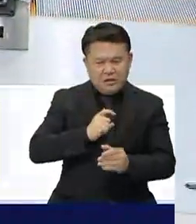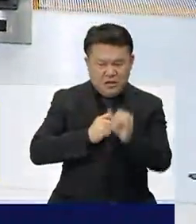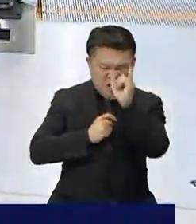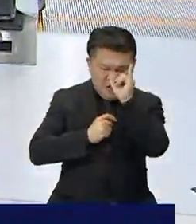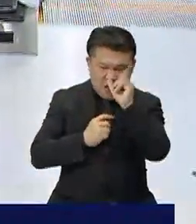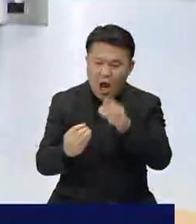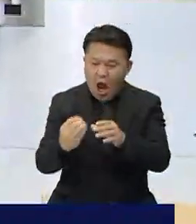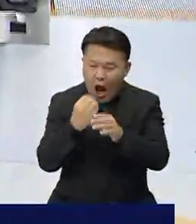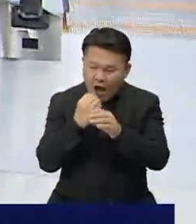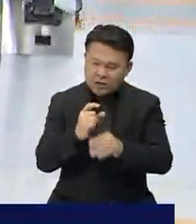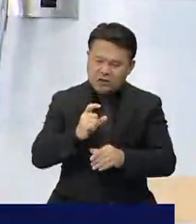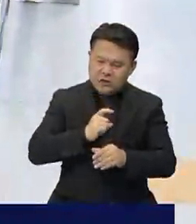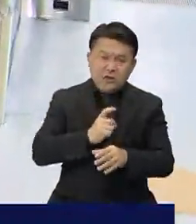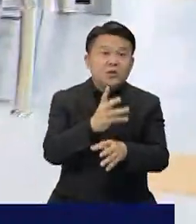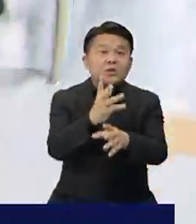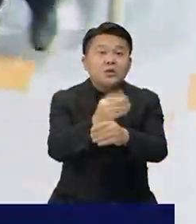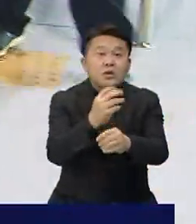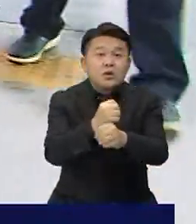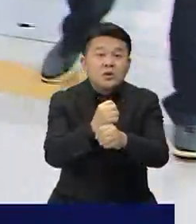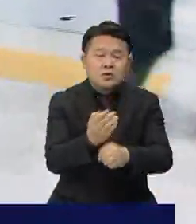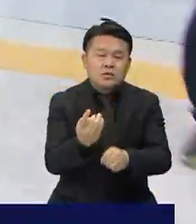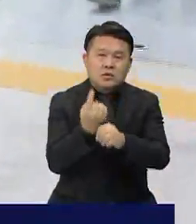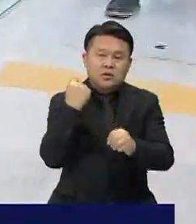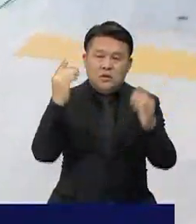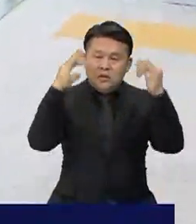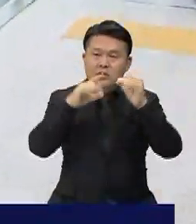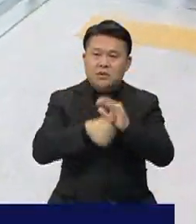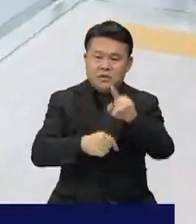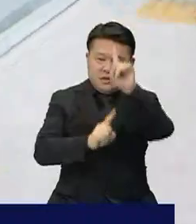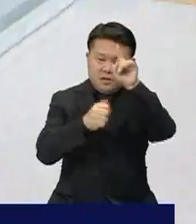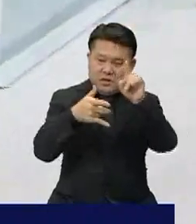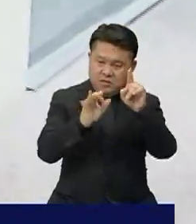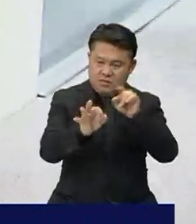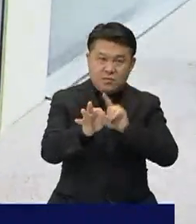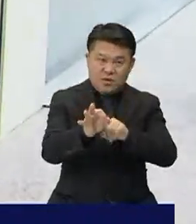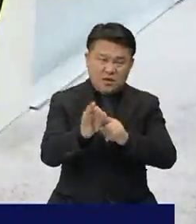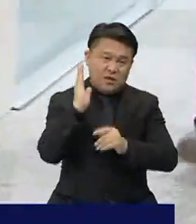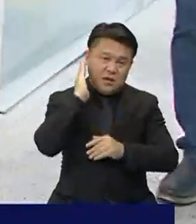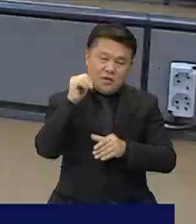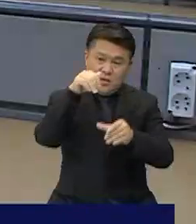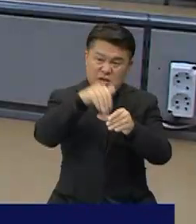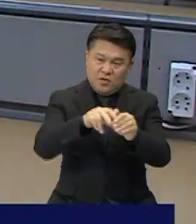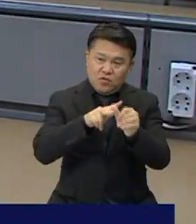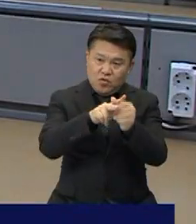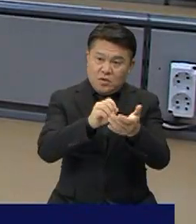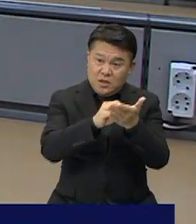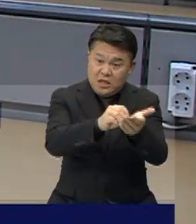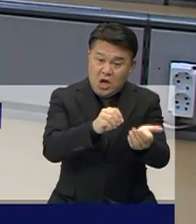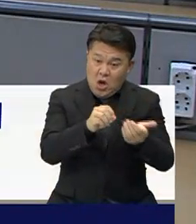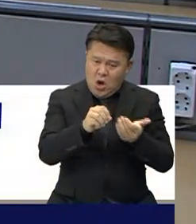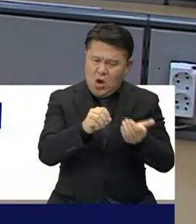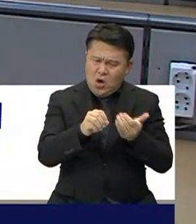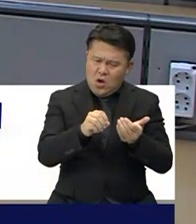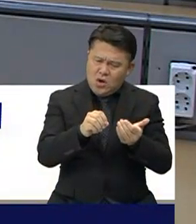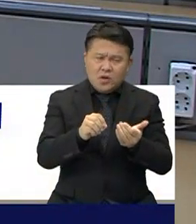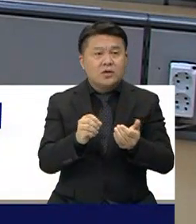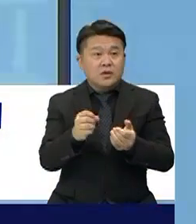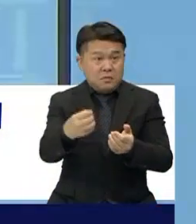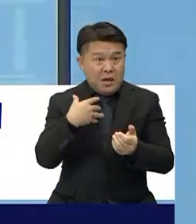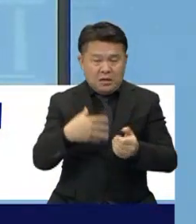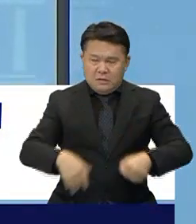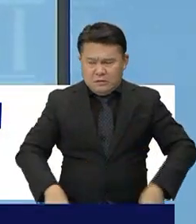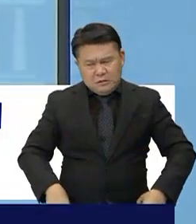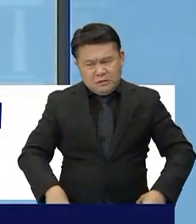돈을 받은 걸로 의심되는 시점은 지난해 여름 이재명 민주당 대표의 대선 예비후보 등록 전후라는 관계자